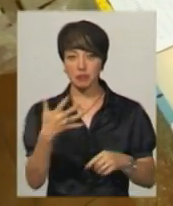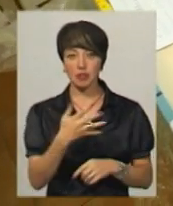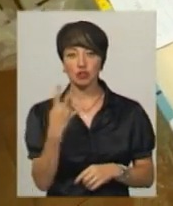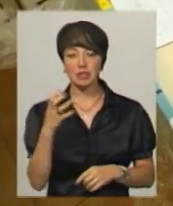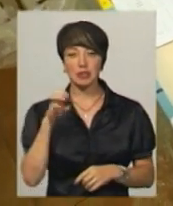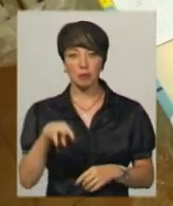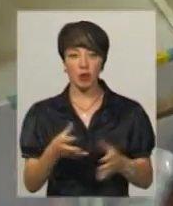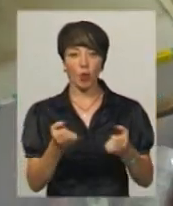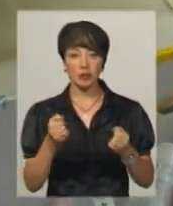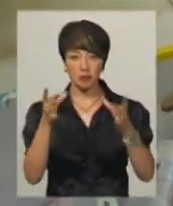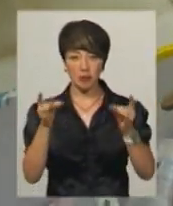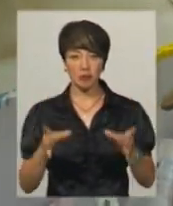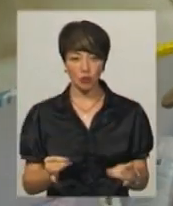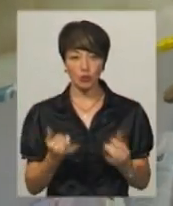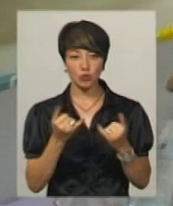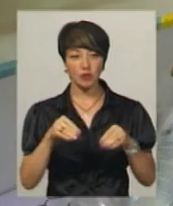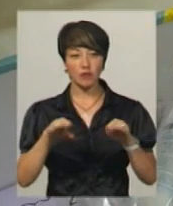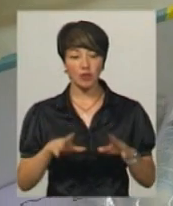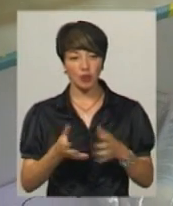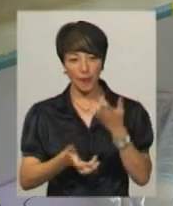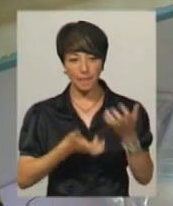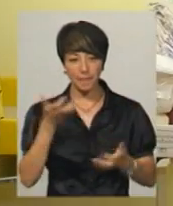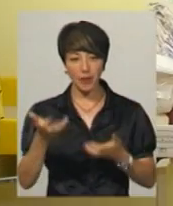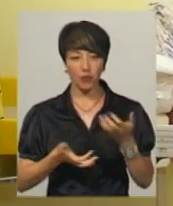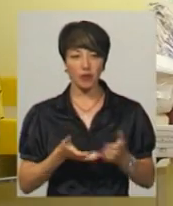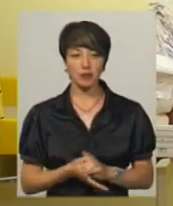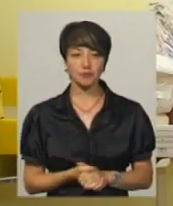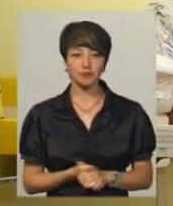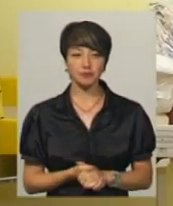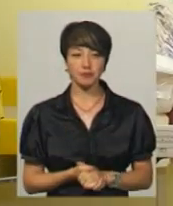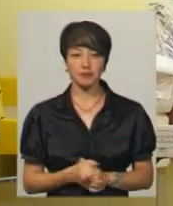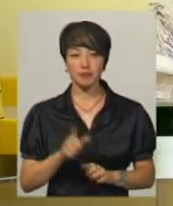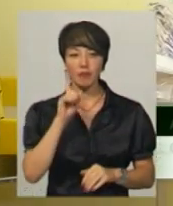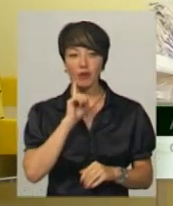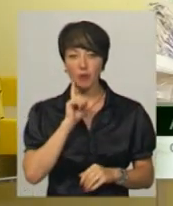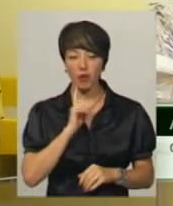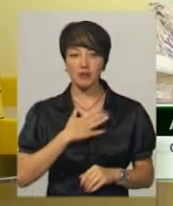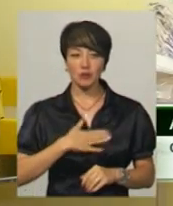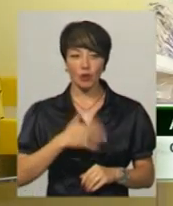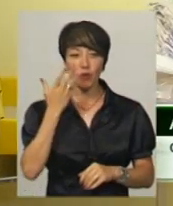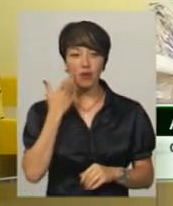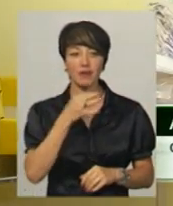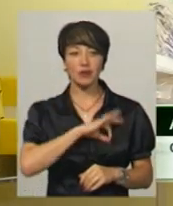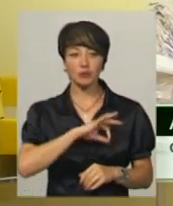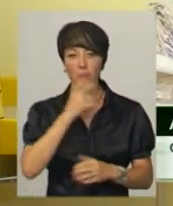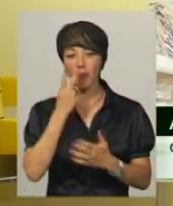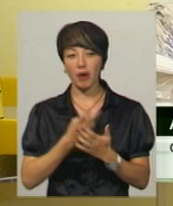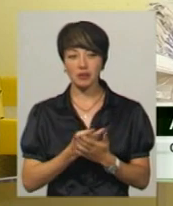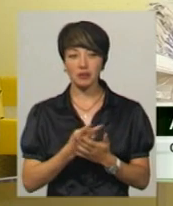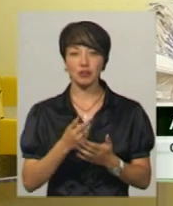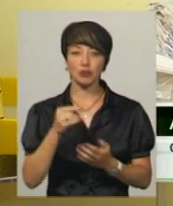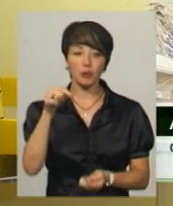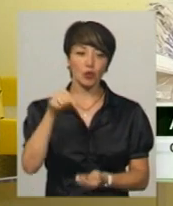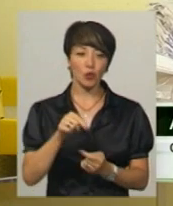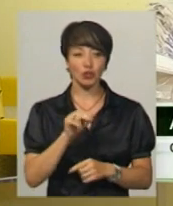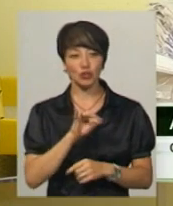сантиметри. Отримала бебі-бокс і сьогодні вирішила його розпакувати. Поки влаштовує, а коли будемо використовувати, то побачимо, чи